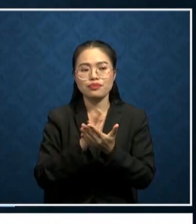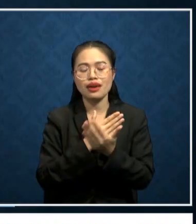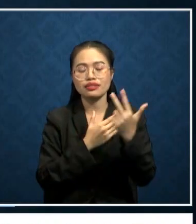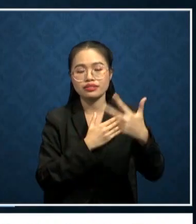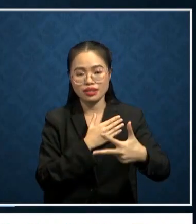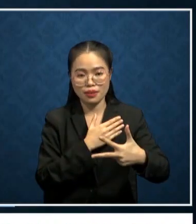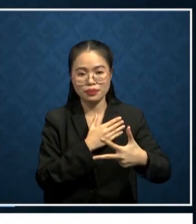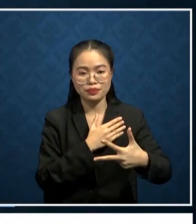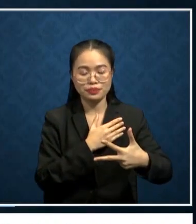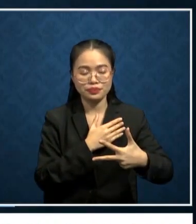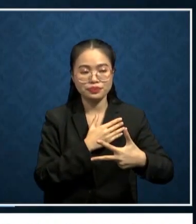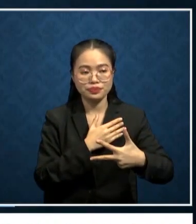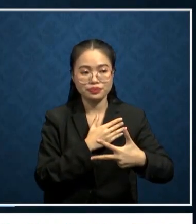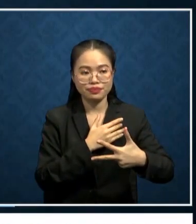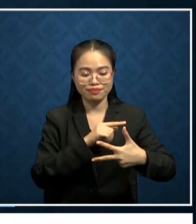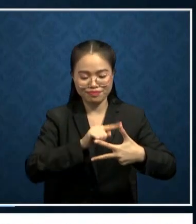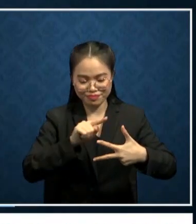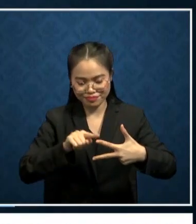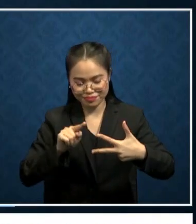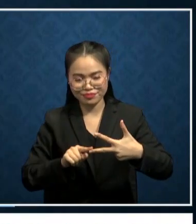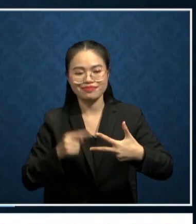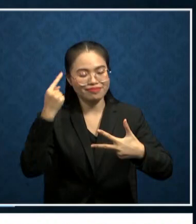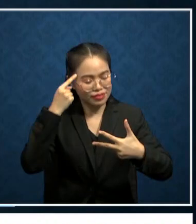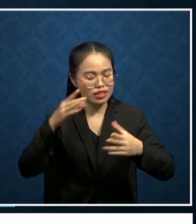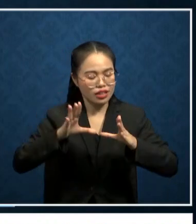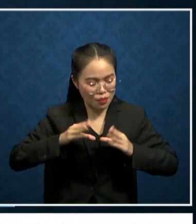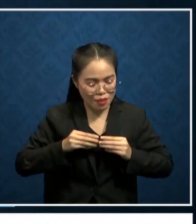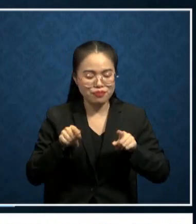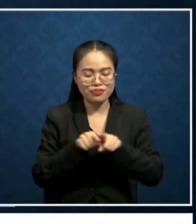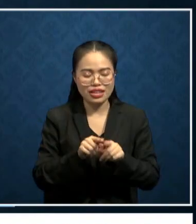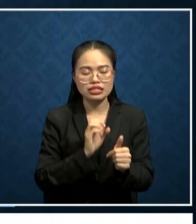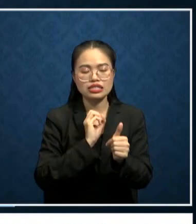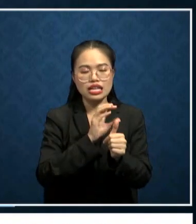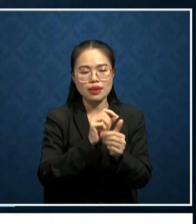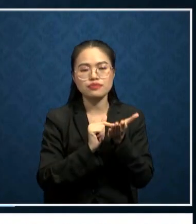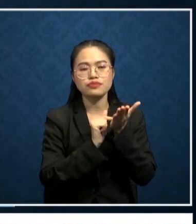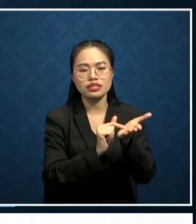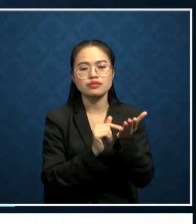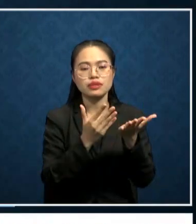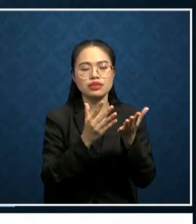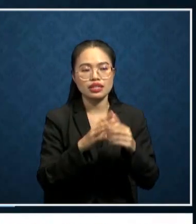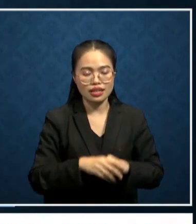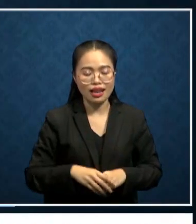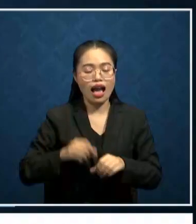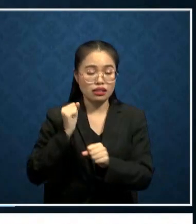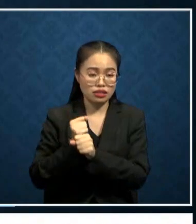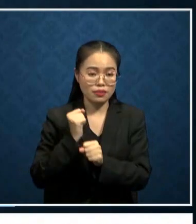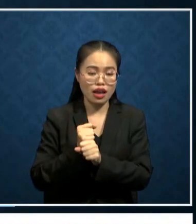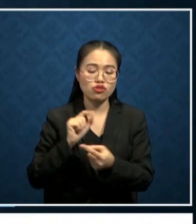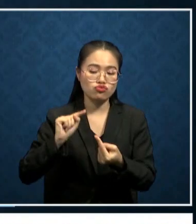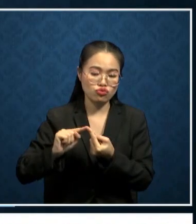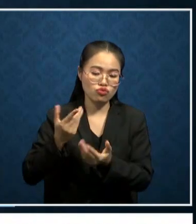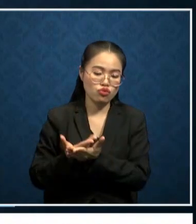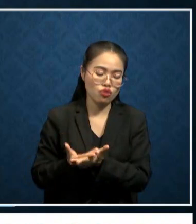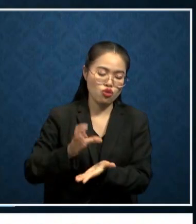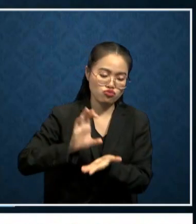ข้อย่อยครับเอ่อทั้งหมดไม่มีข้อสังเกตและข้อเสนอแนะครับผลการดำเนินงานของกองทุนพัฒนา